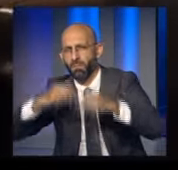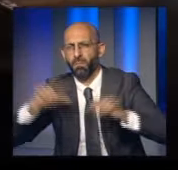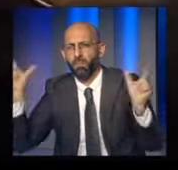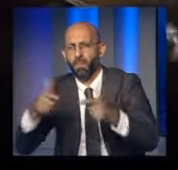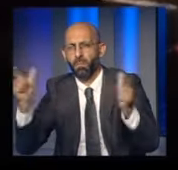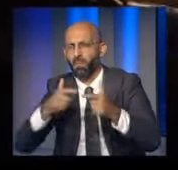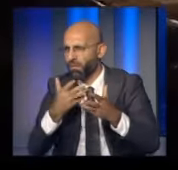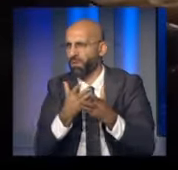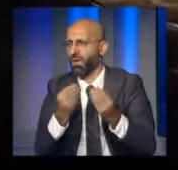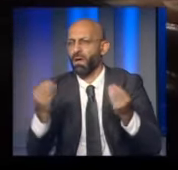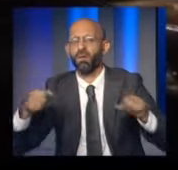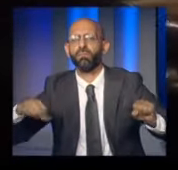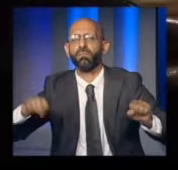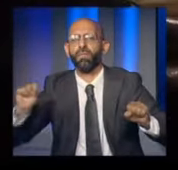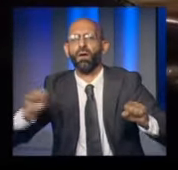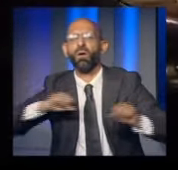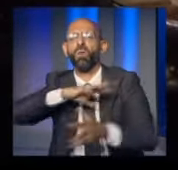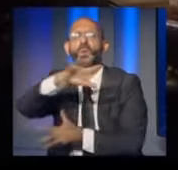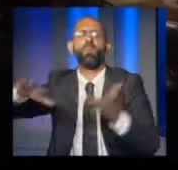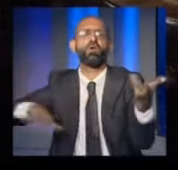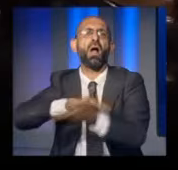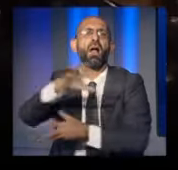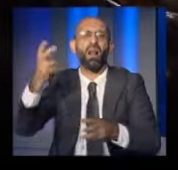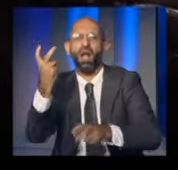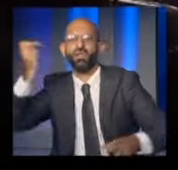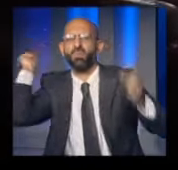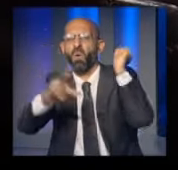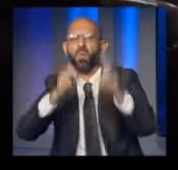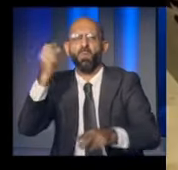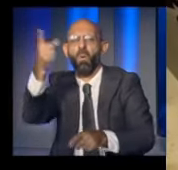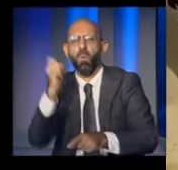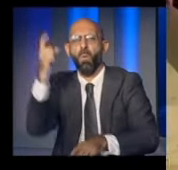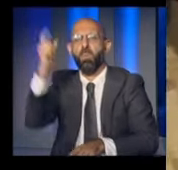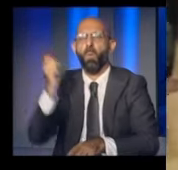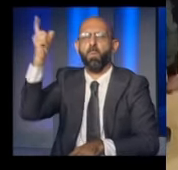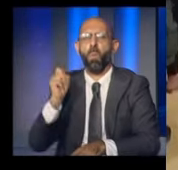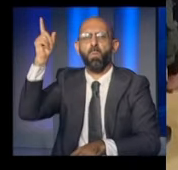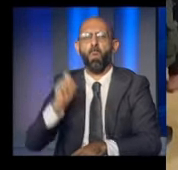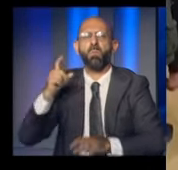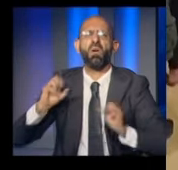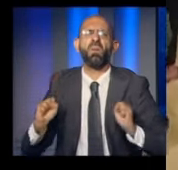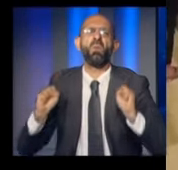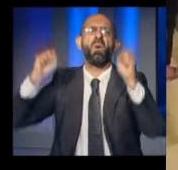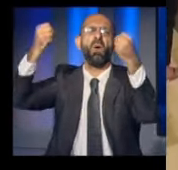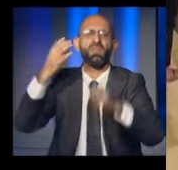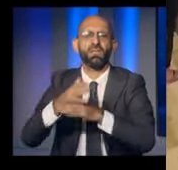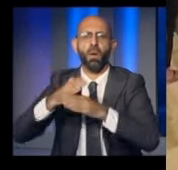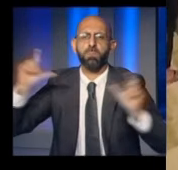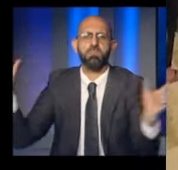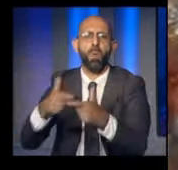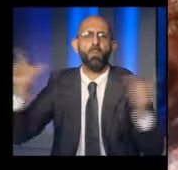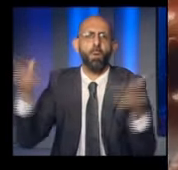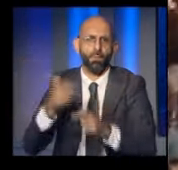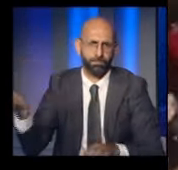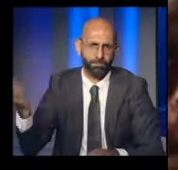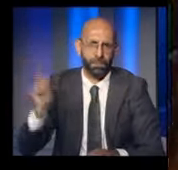قد أشارت في بيان إلى أن عددا من المحتجين على الخطة الأمنية قاموا برمي مركز فصيلة المريجي بالحجارة وإطلاق